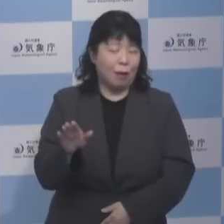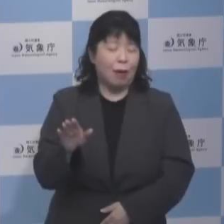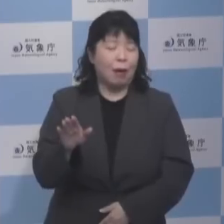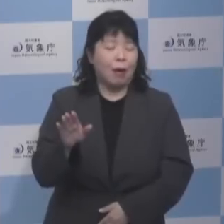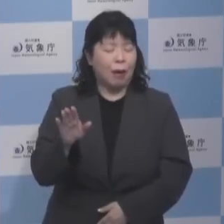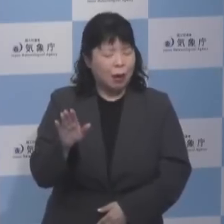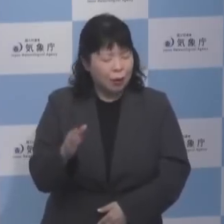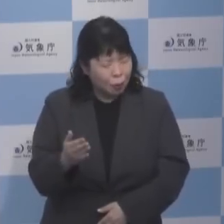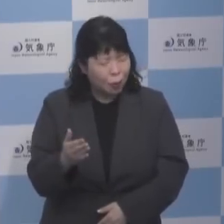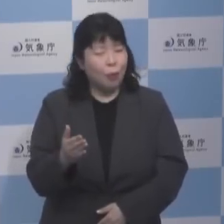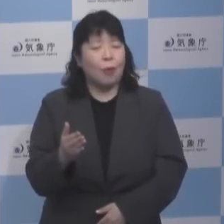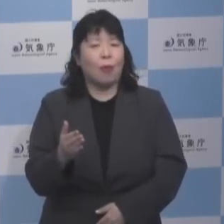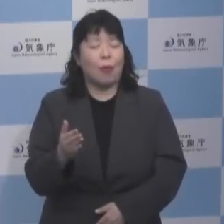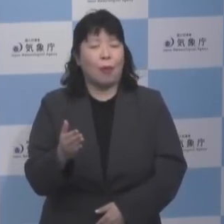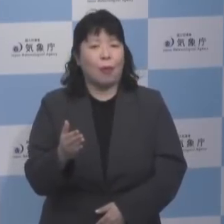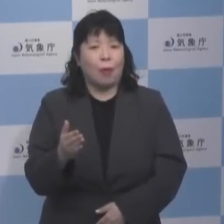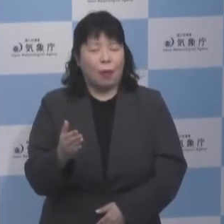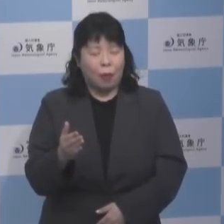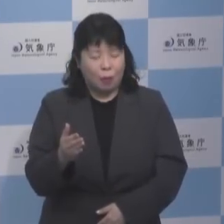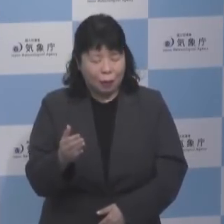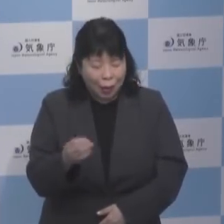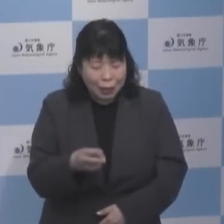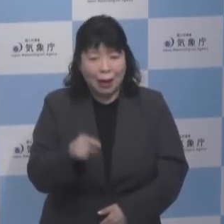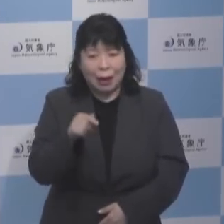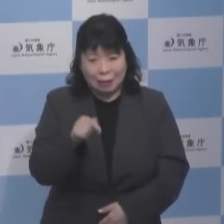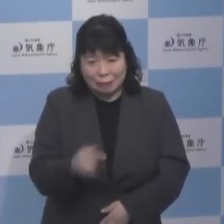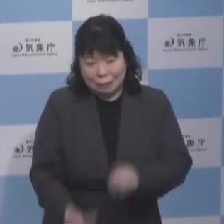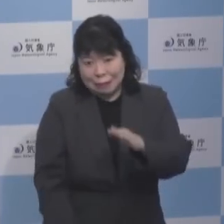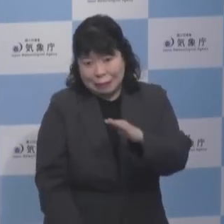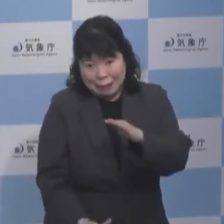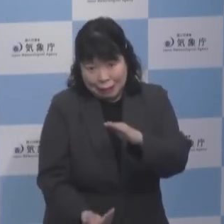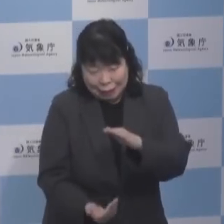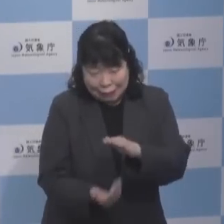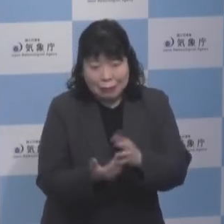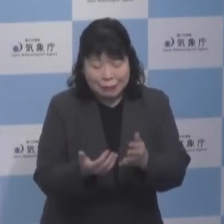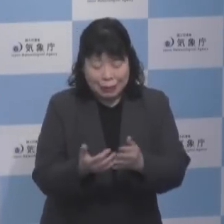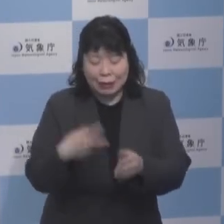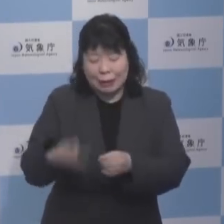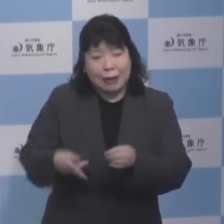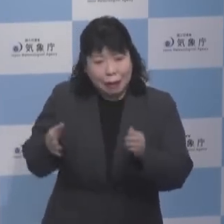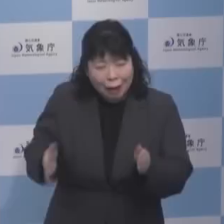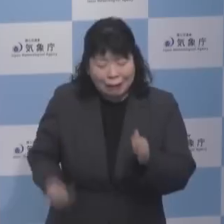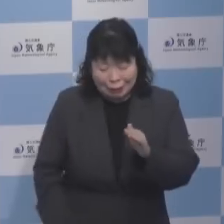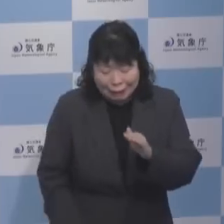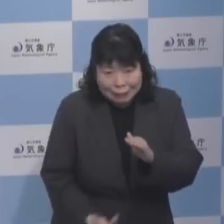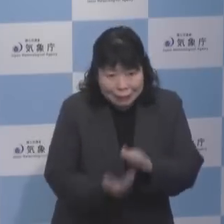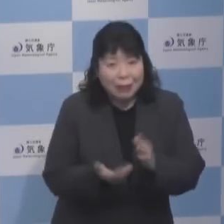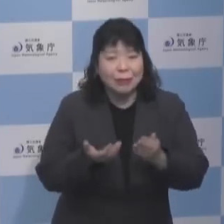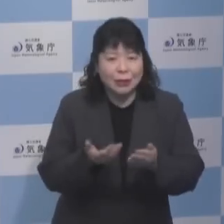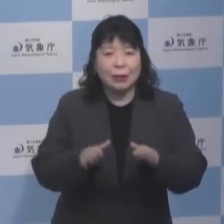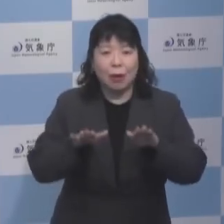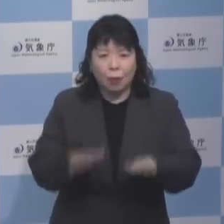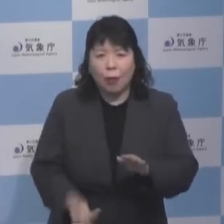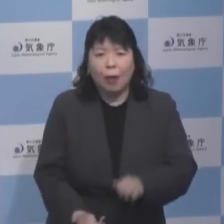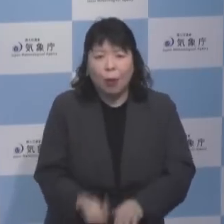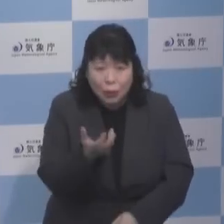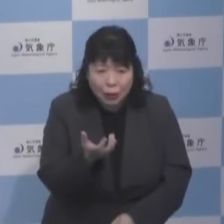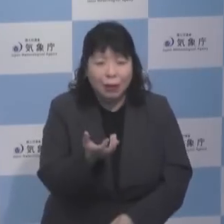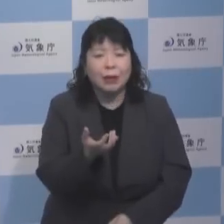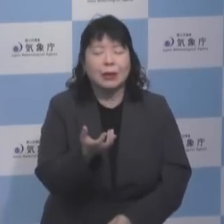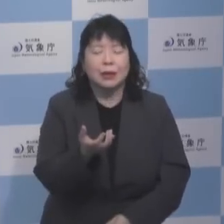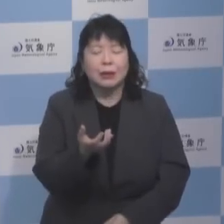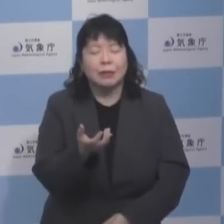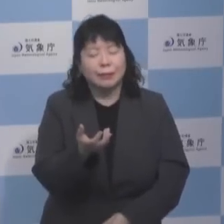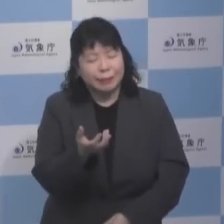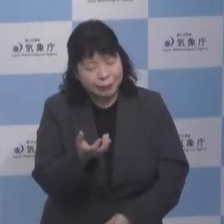あ、今回その中で、まあ、最大の、今までの2年間では最大の地震が起きたということについて、まあまあ、